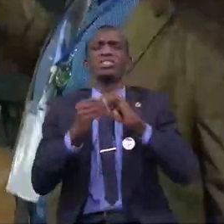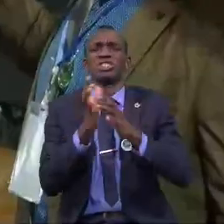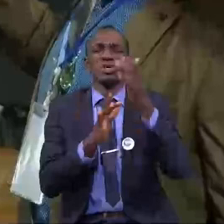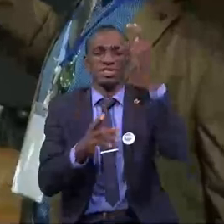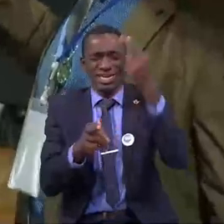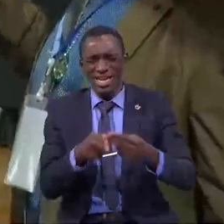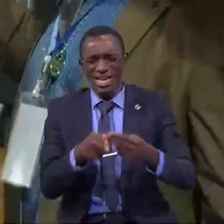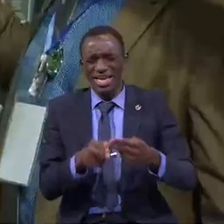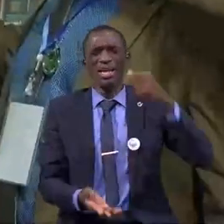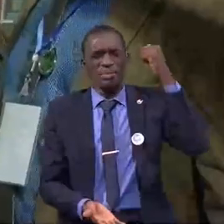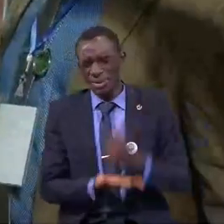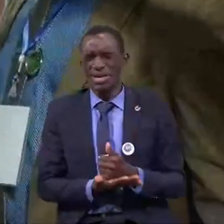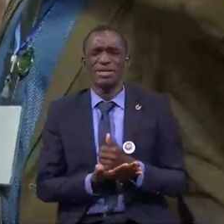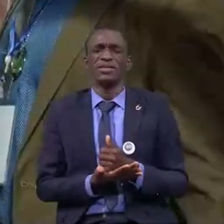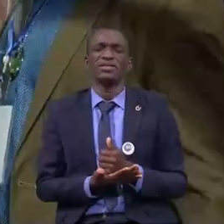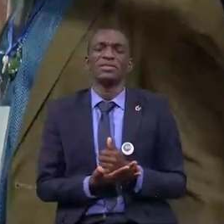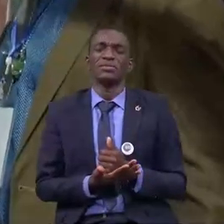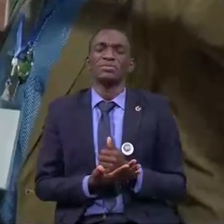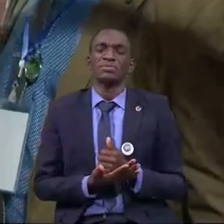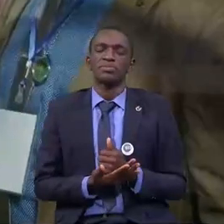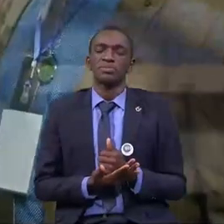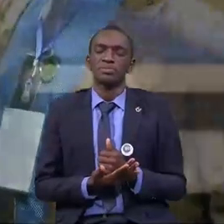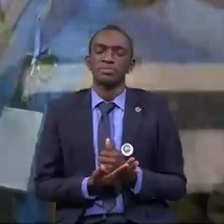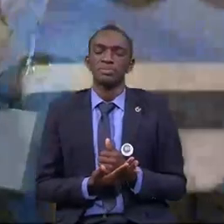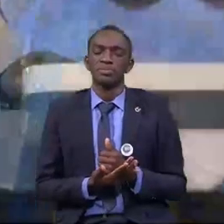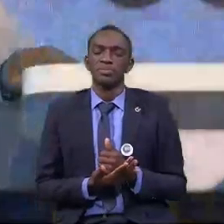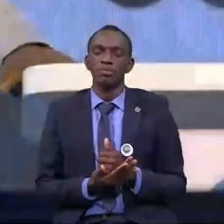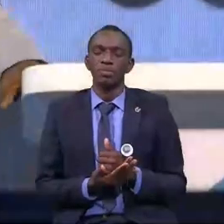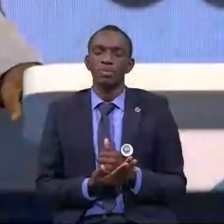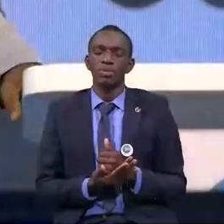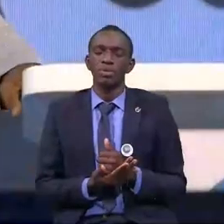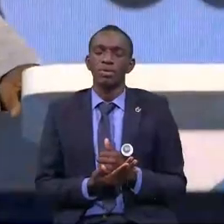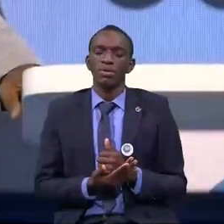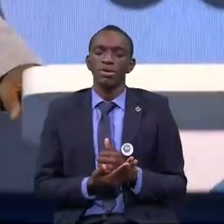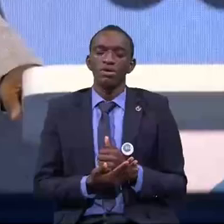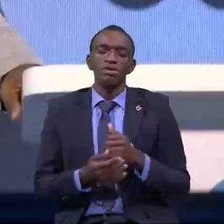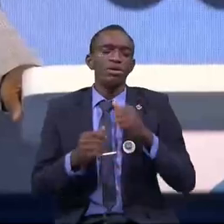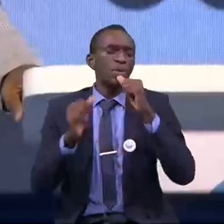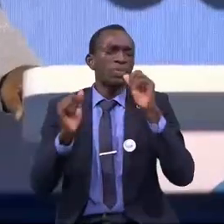Et ce sera permanent dans chaque vie au nom de Jésus.